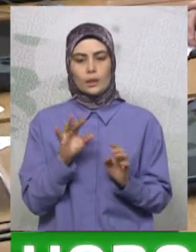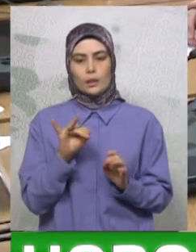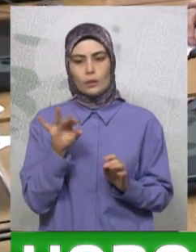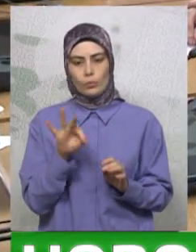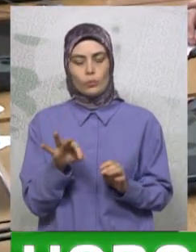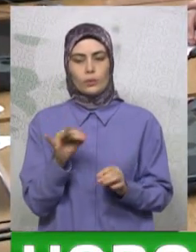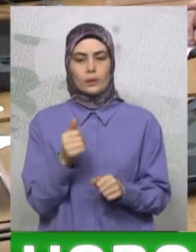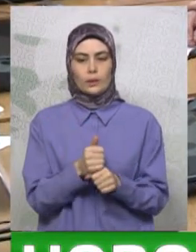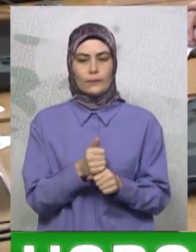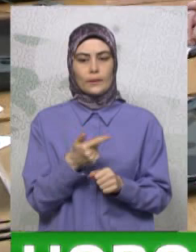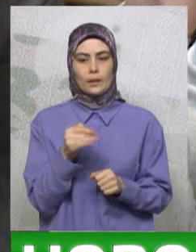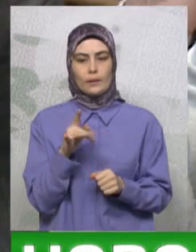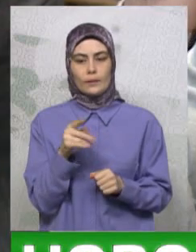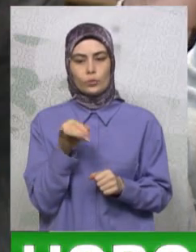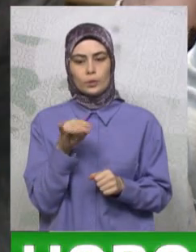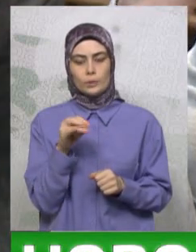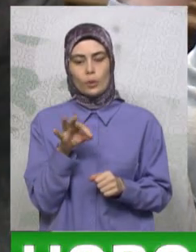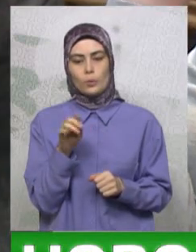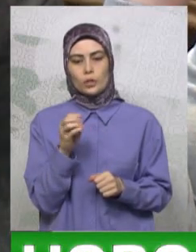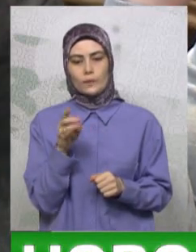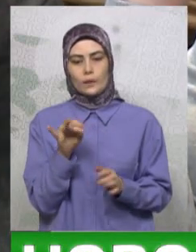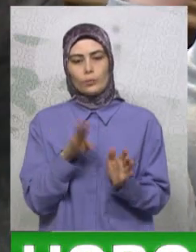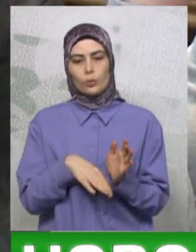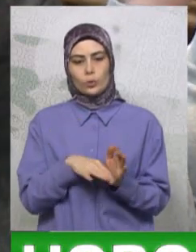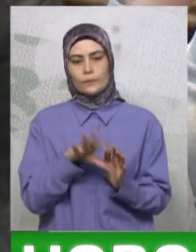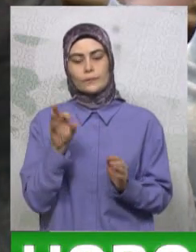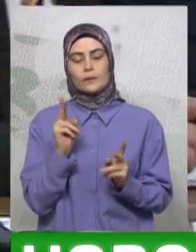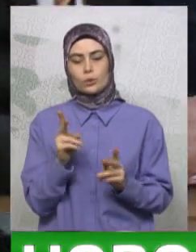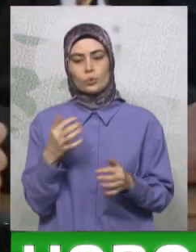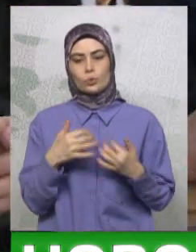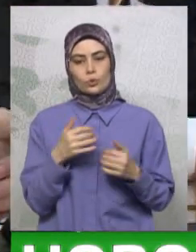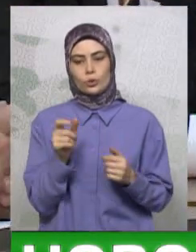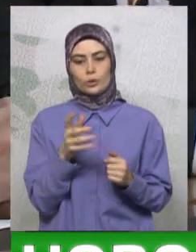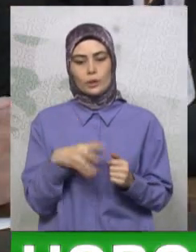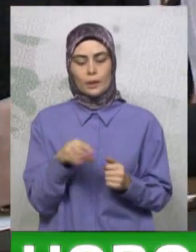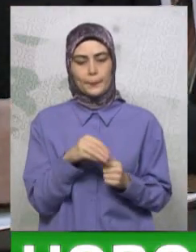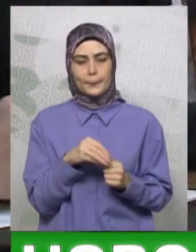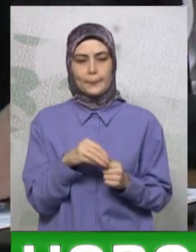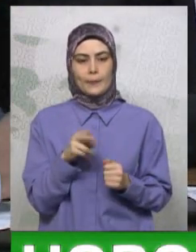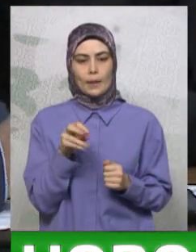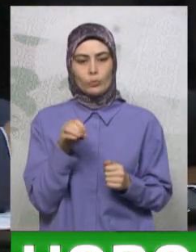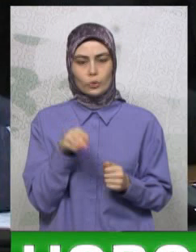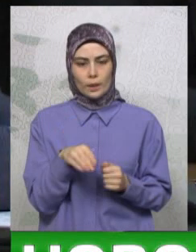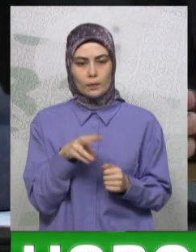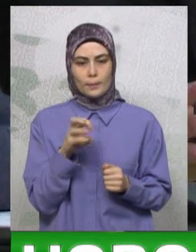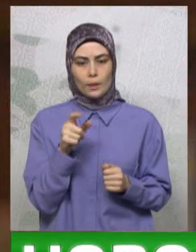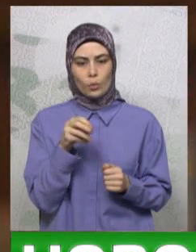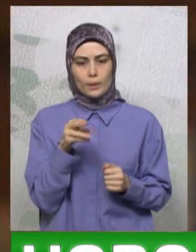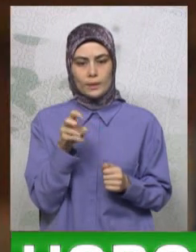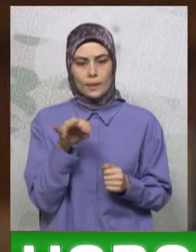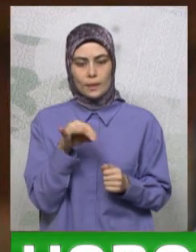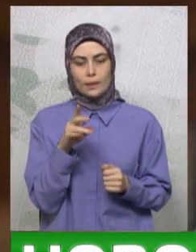власти, главы муниципалитетов, общественники и просто неравнодушные жители региона. Депутат Магомед Сали Добриев сообщил,